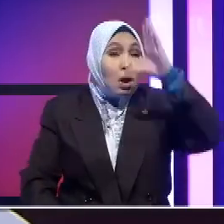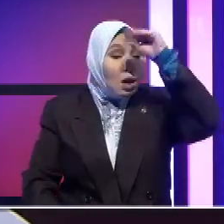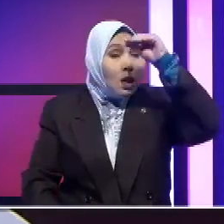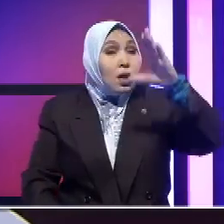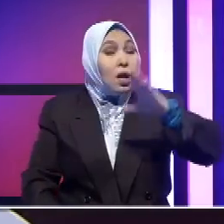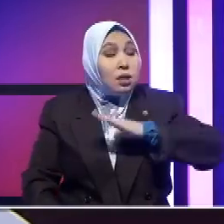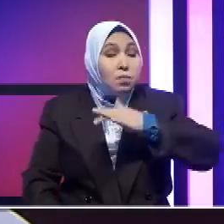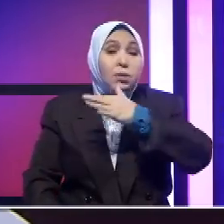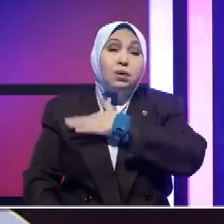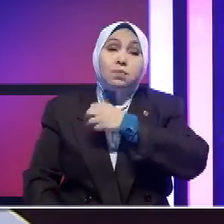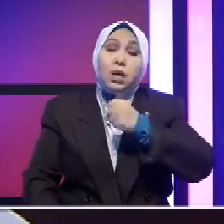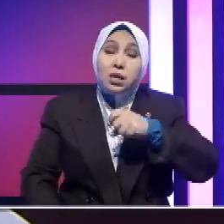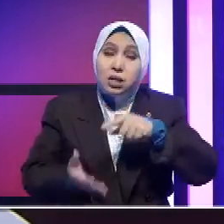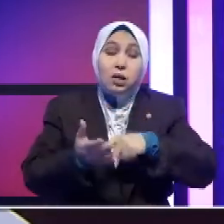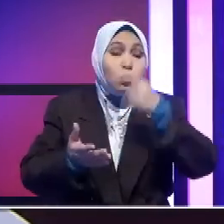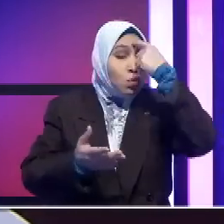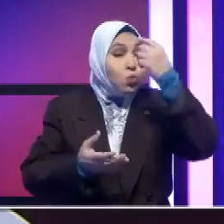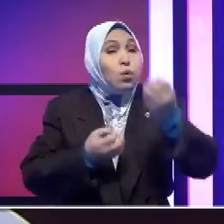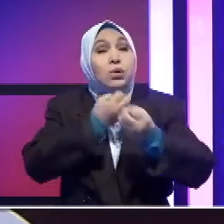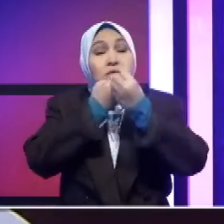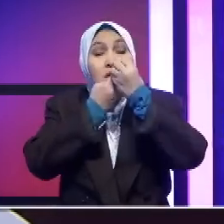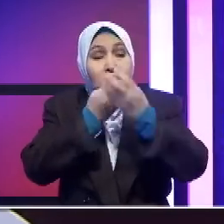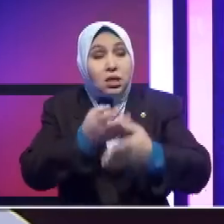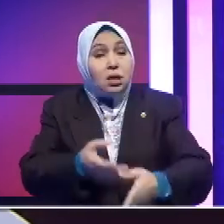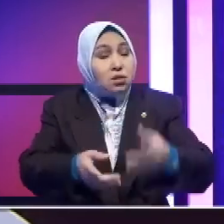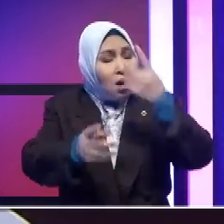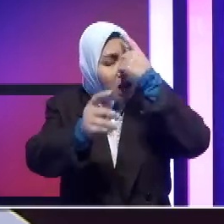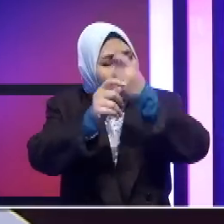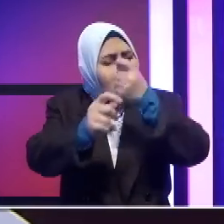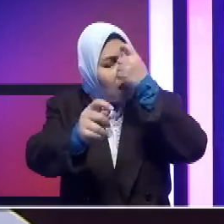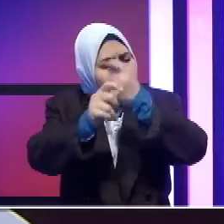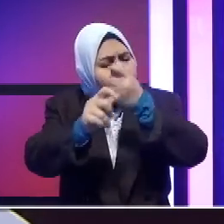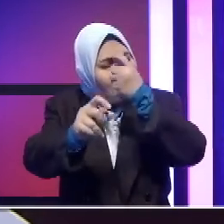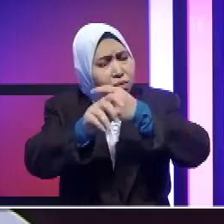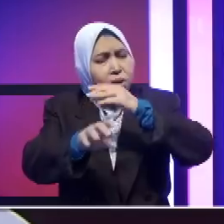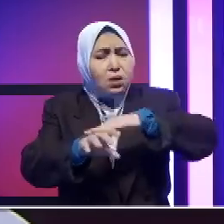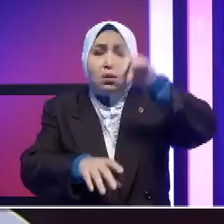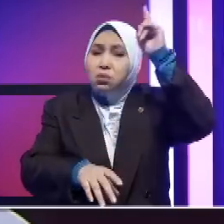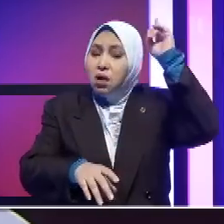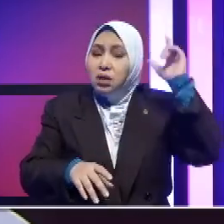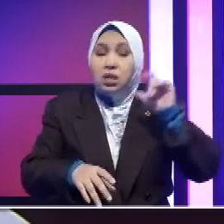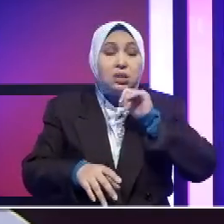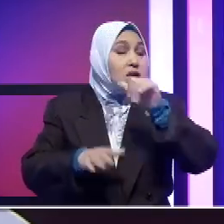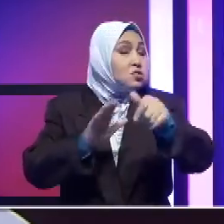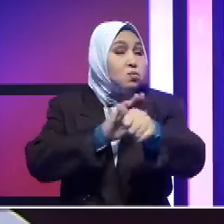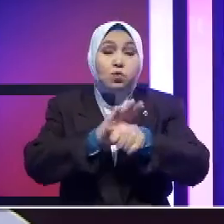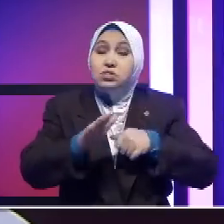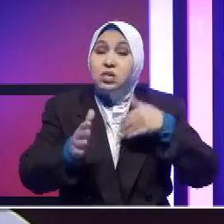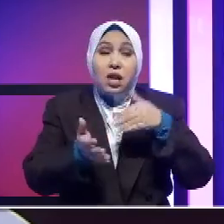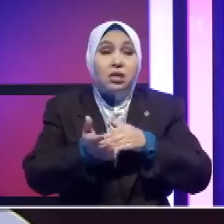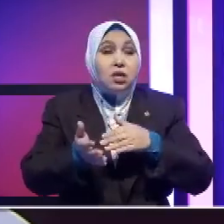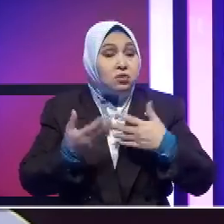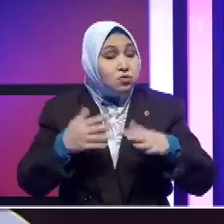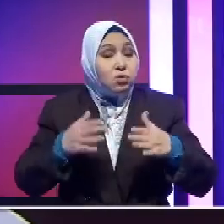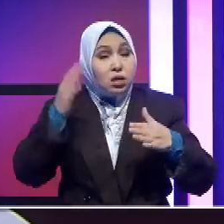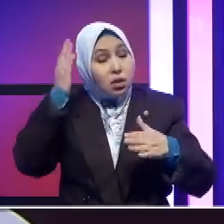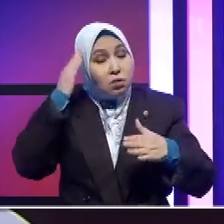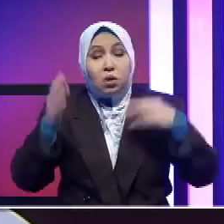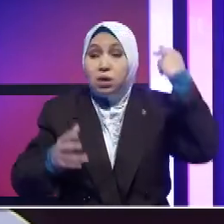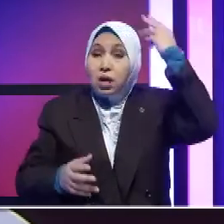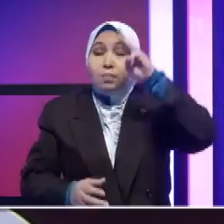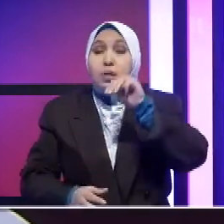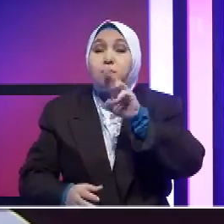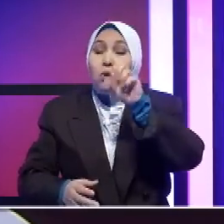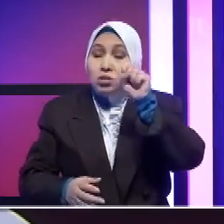ya, pemuda ini, untuk menyatakan tauhid, tauhid, tauhid, tidak disembunyikan lagi. Apabila sudah tahu bahawa alang-alang Nabi Musa